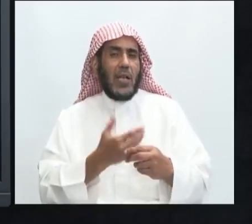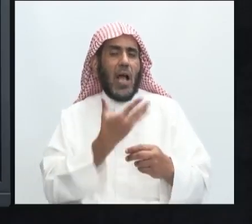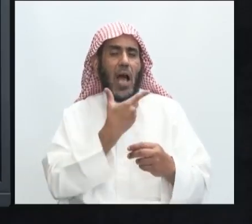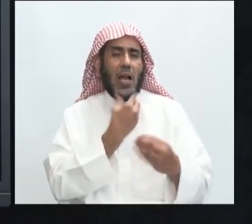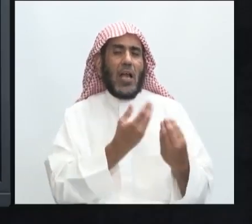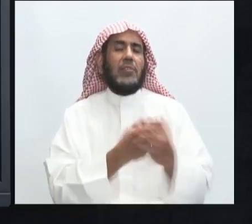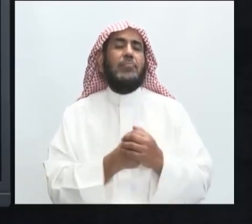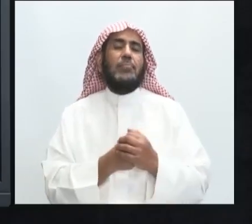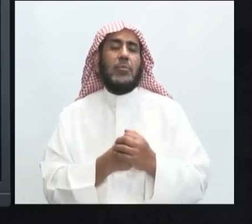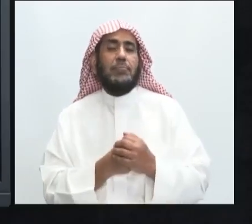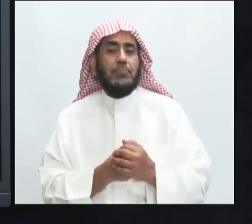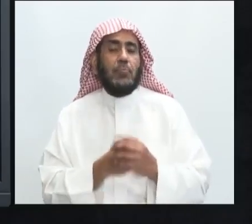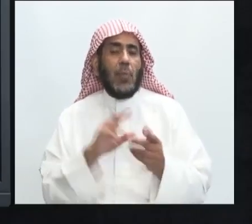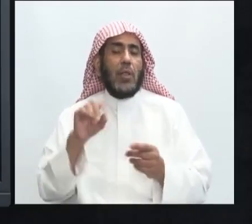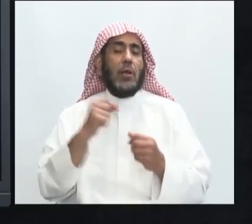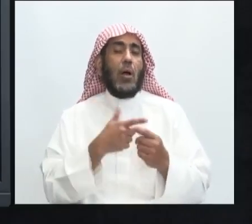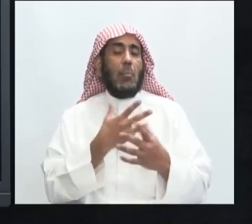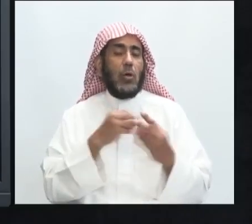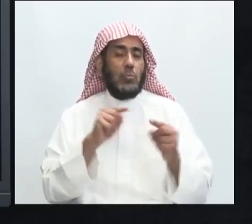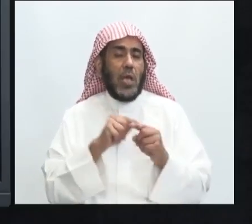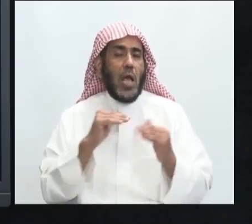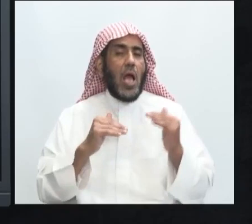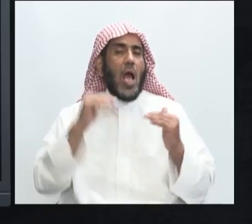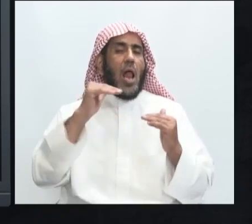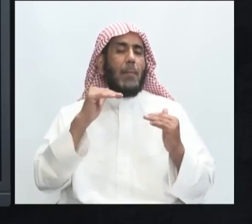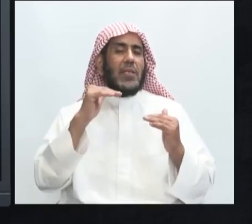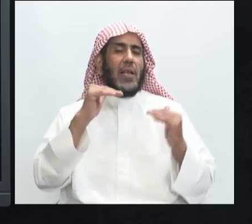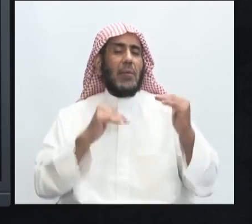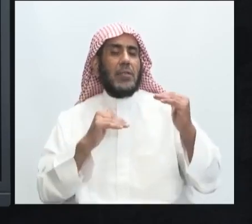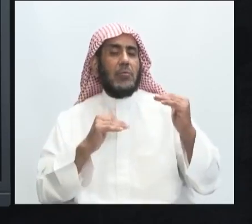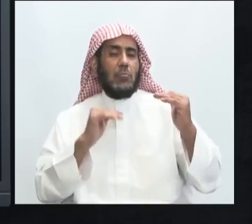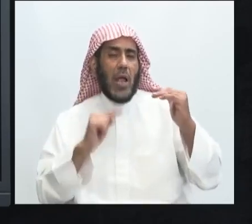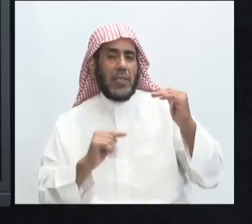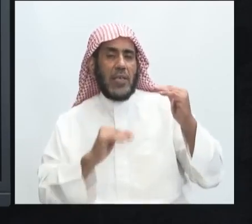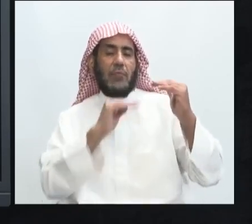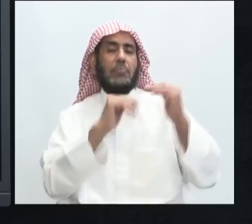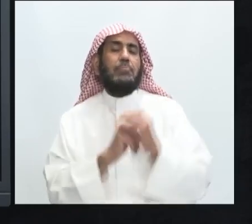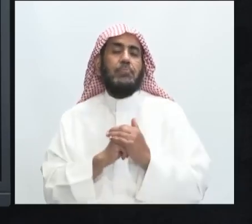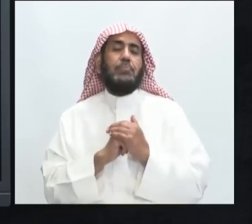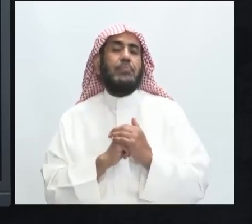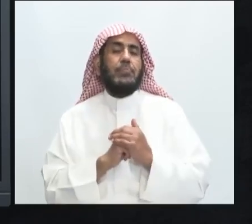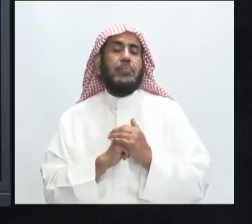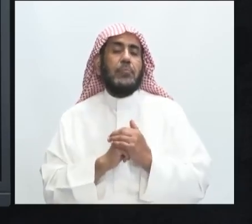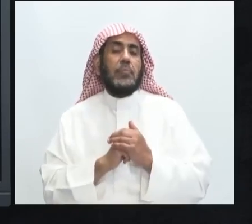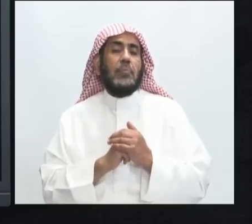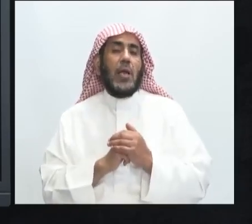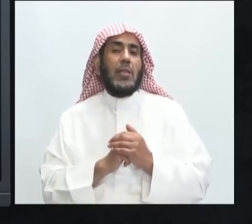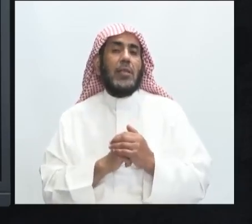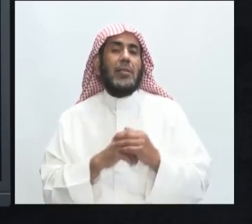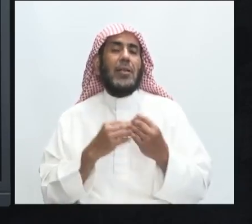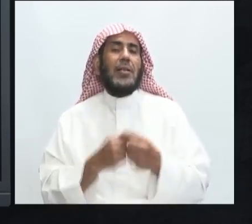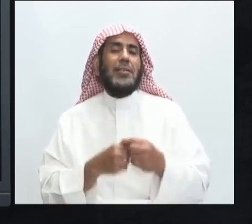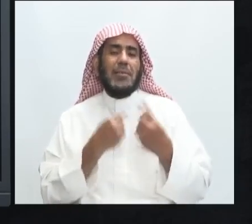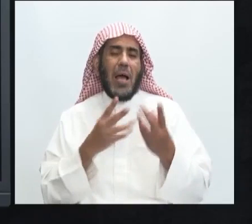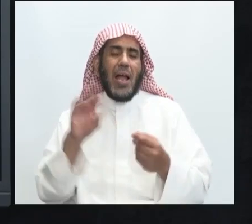الى الرجاء وهذا المقصود به الاعلى منزله من ادنى المنزله لاعلى منزله ايضا الالتماس من اغراض